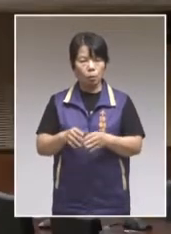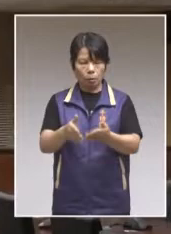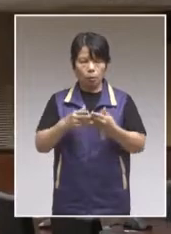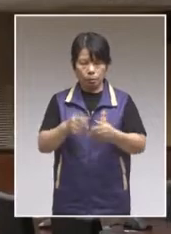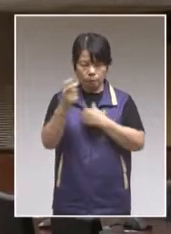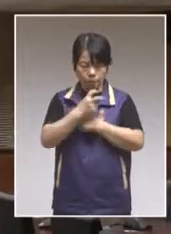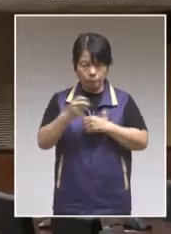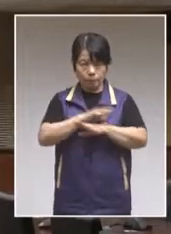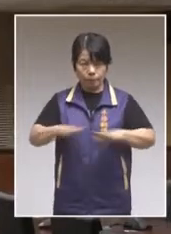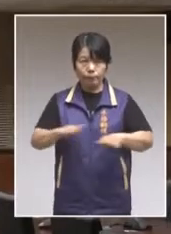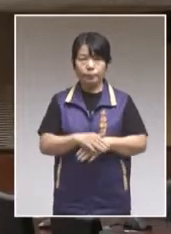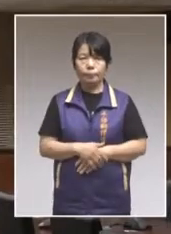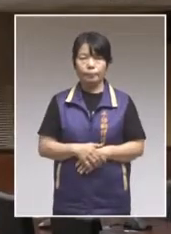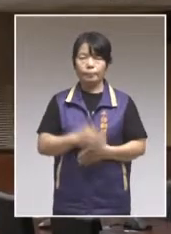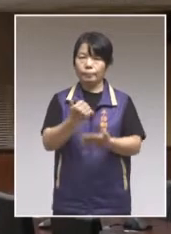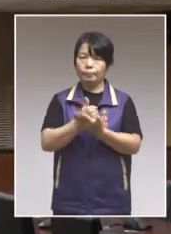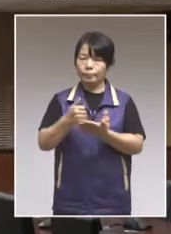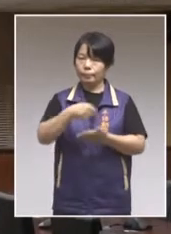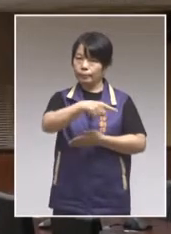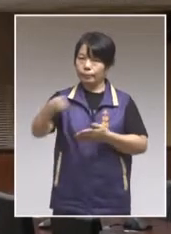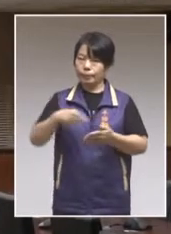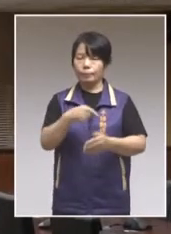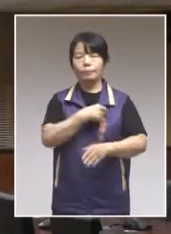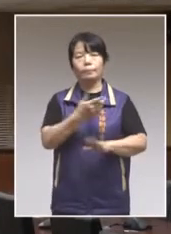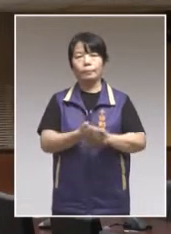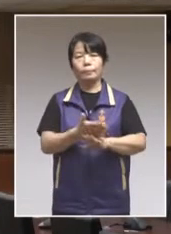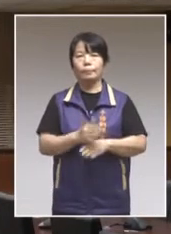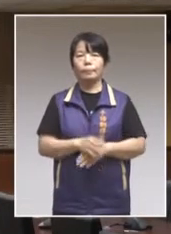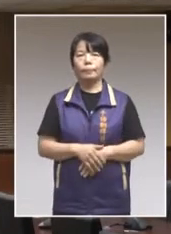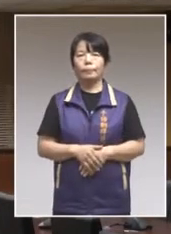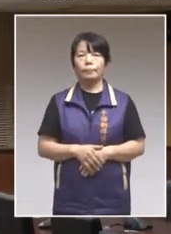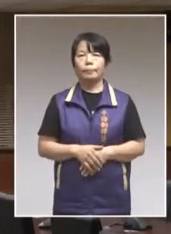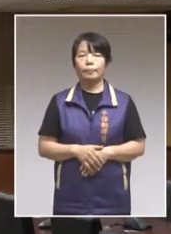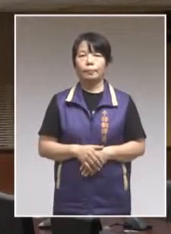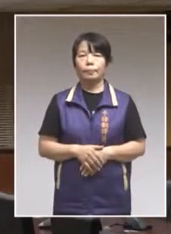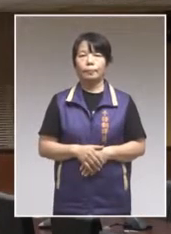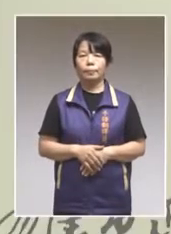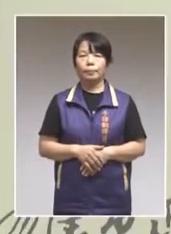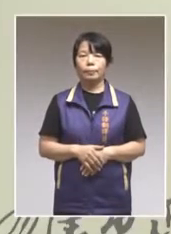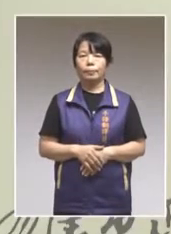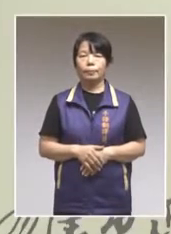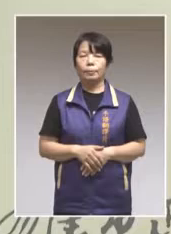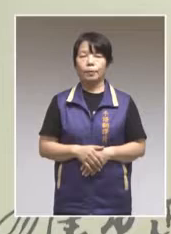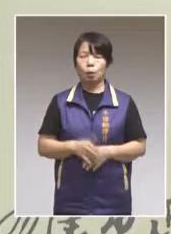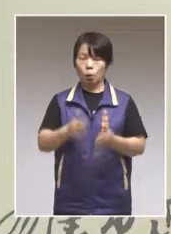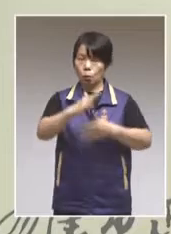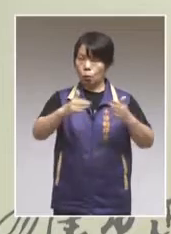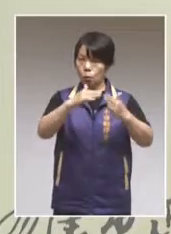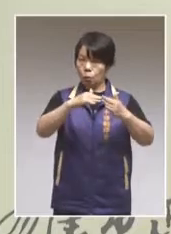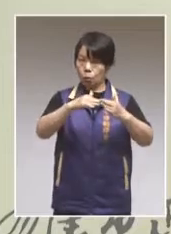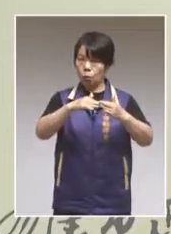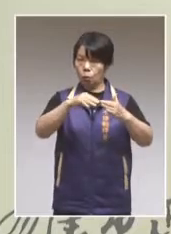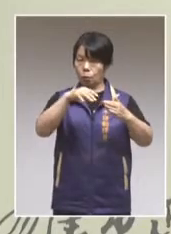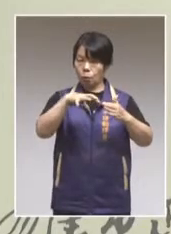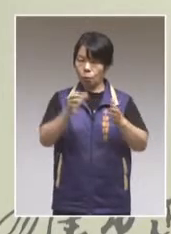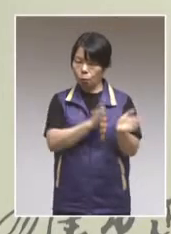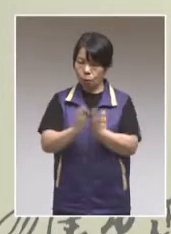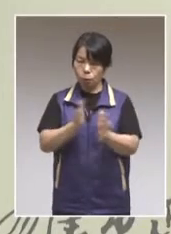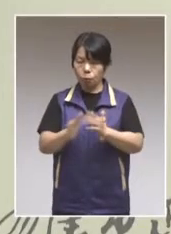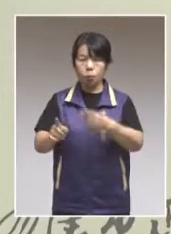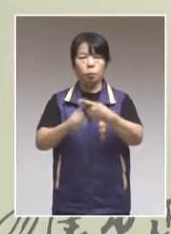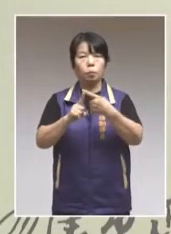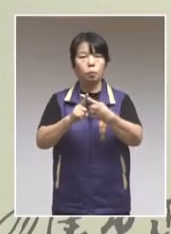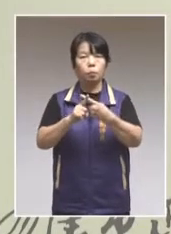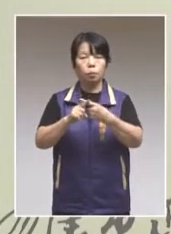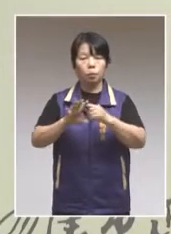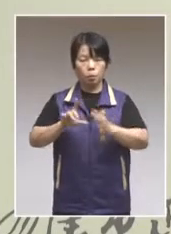谢谢，这个也请大家放心。好，这个我们在处理校园的这个感染的时间已